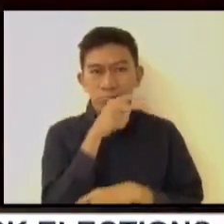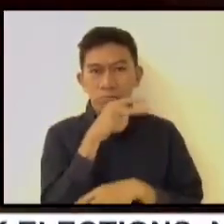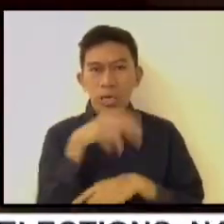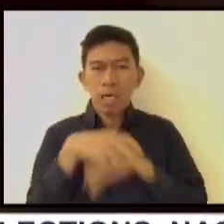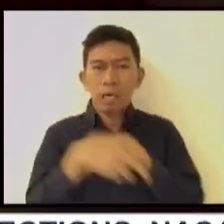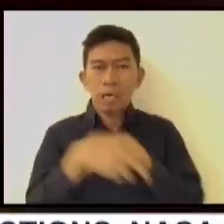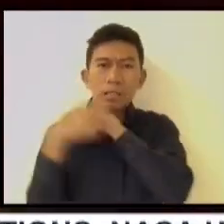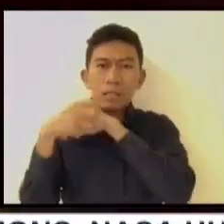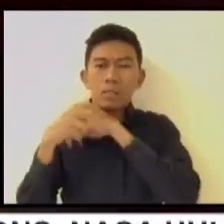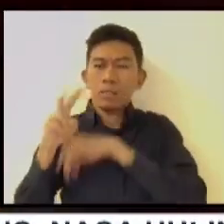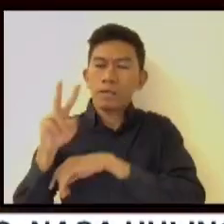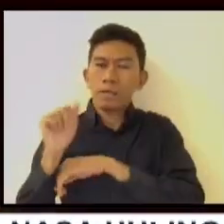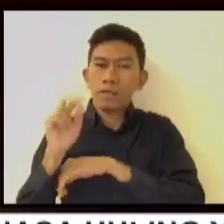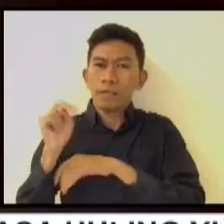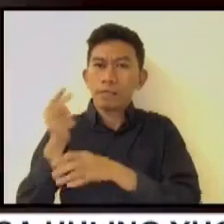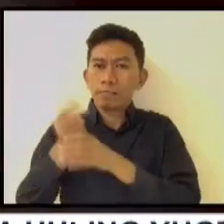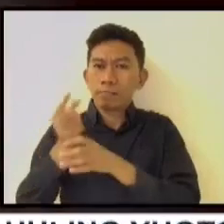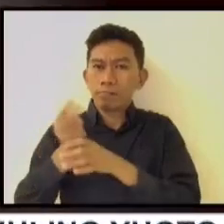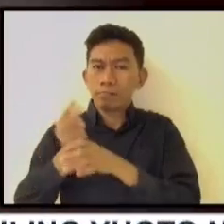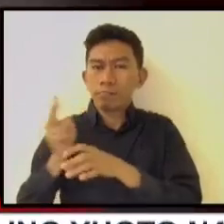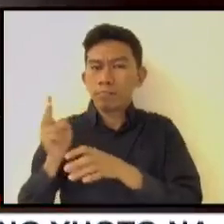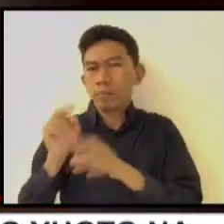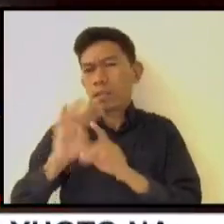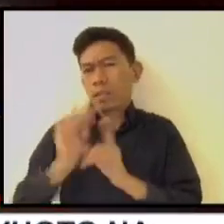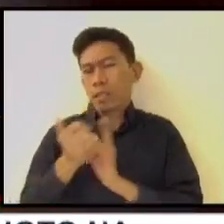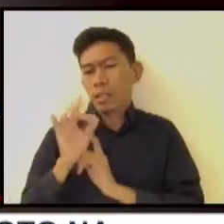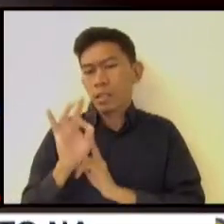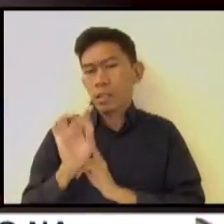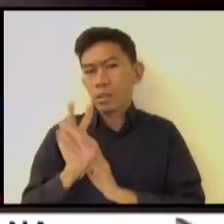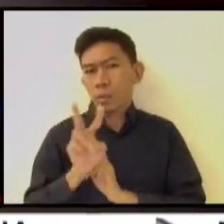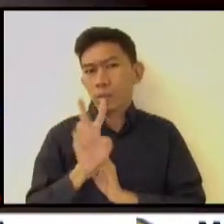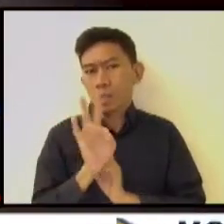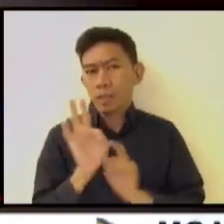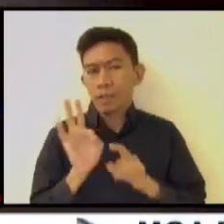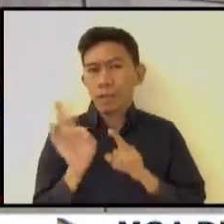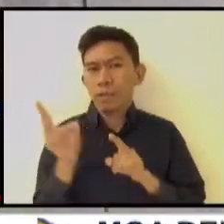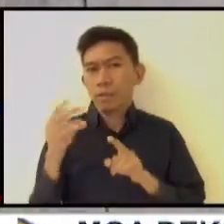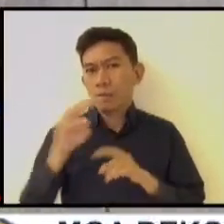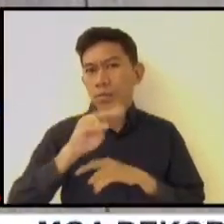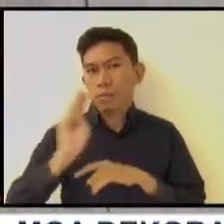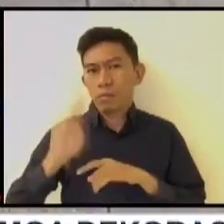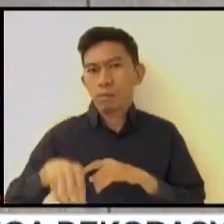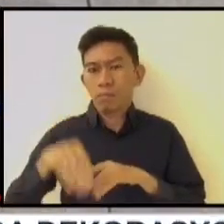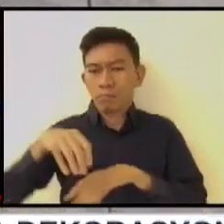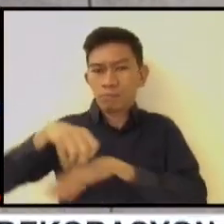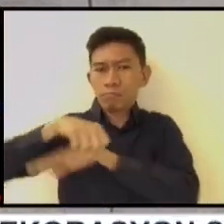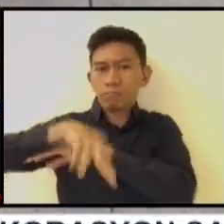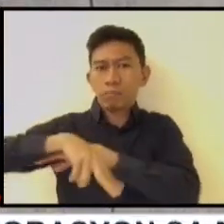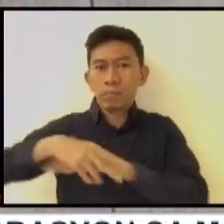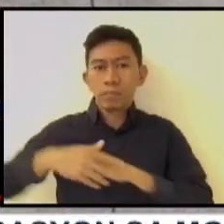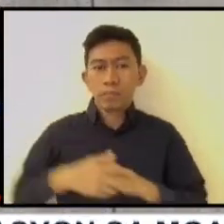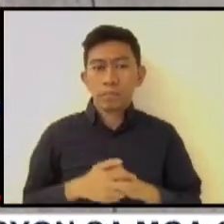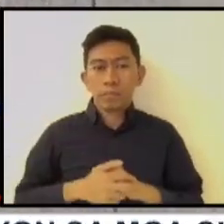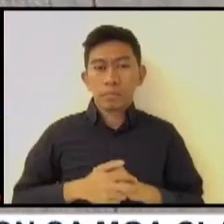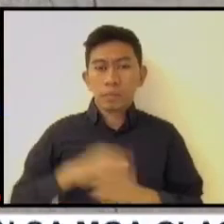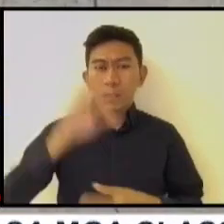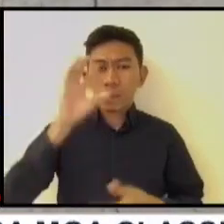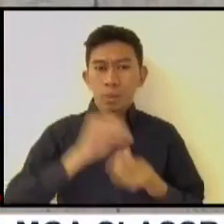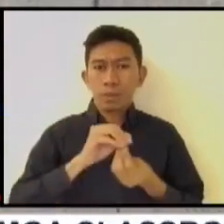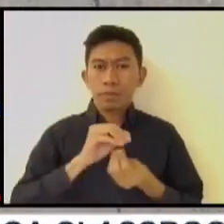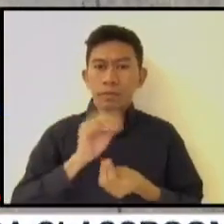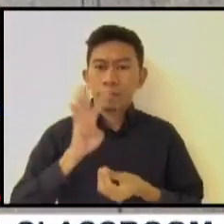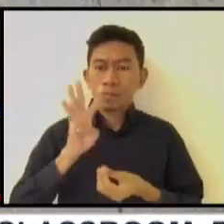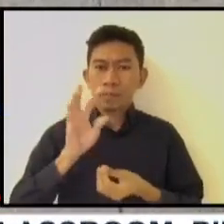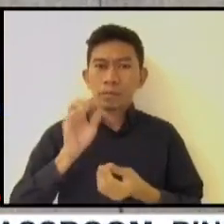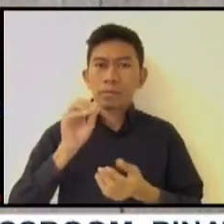sa barangay 827, Paco, Maynila kahapon ng madaling araw. Aabot sa halos 40,000 pisong